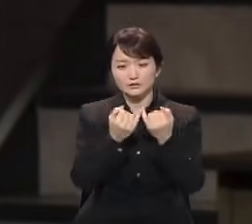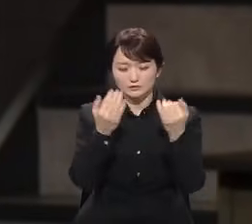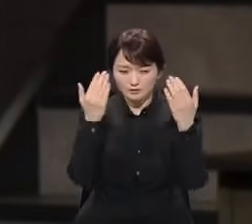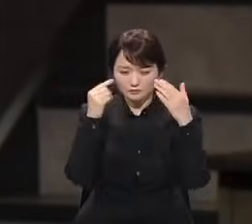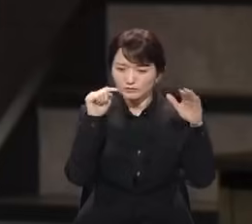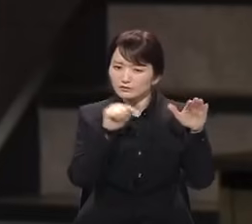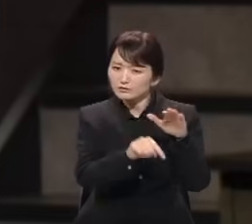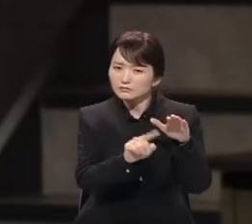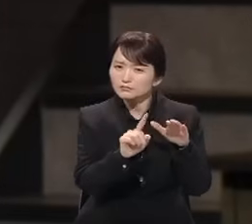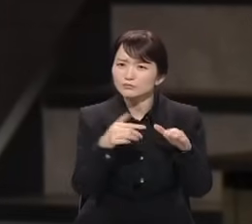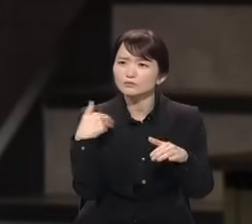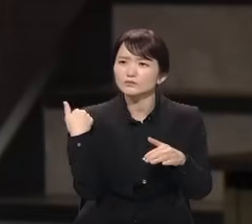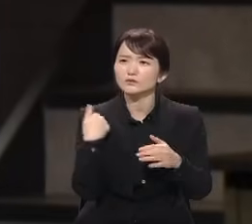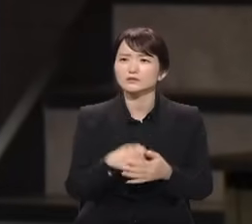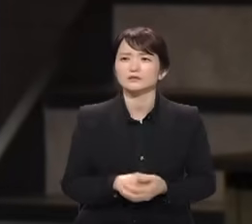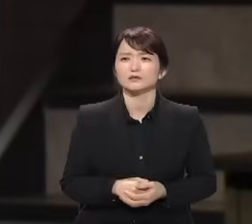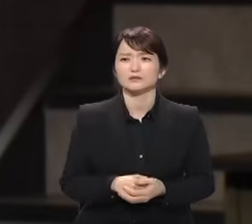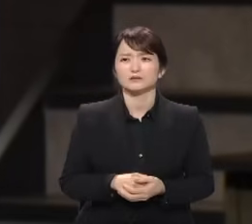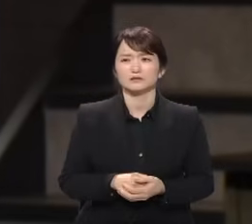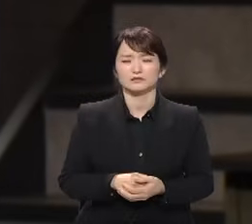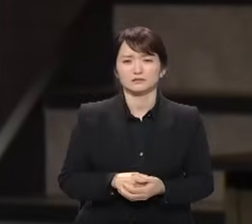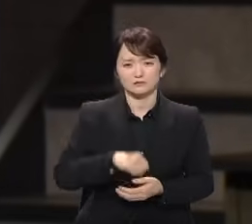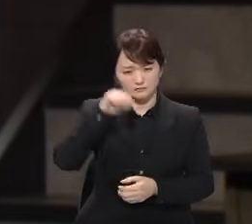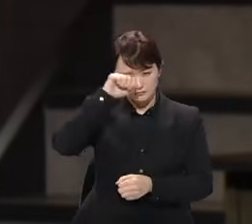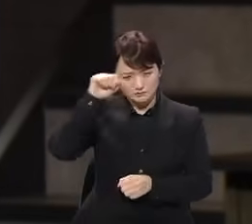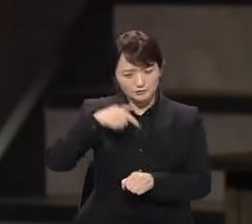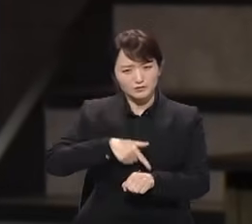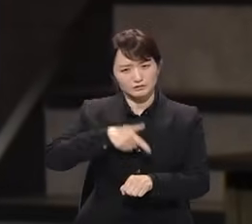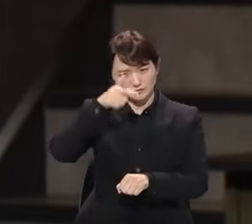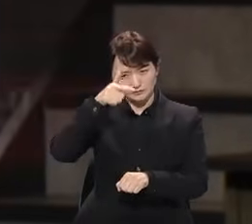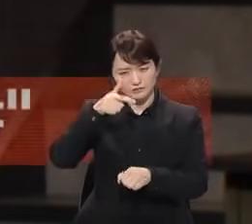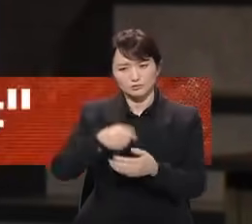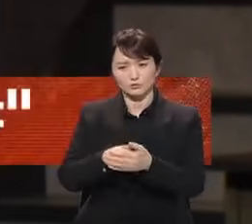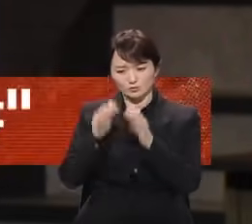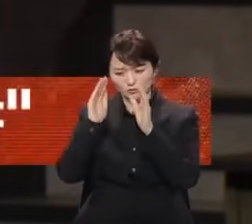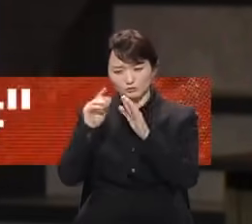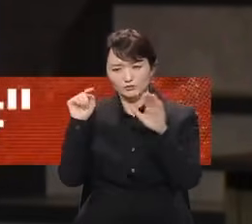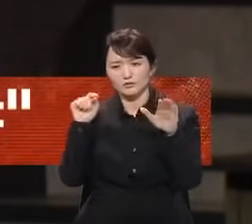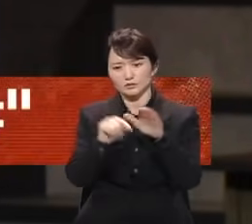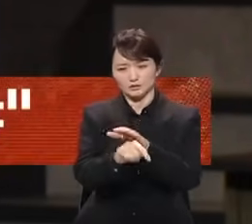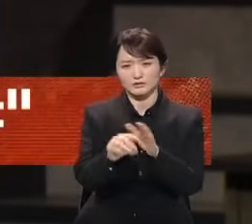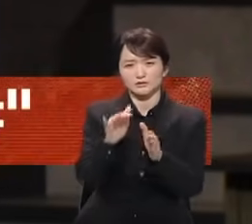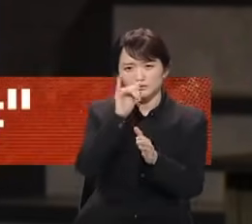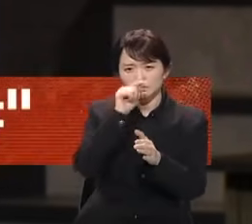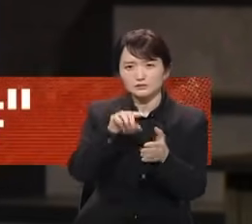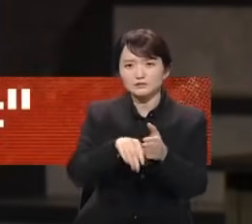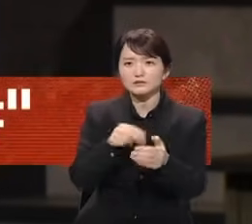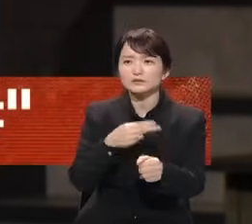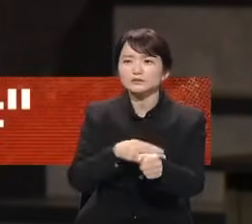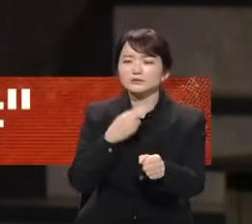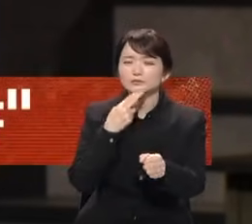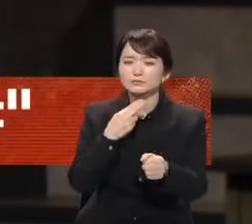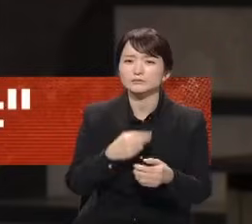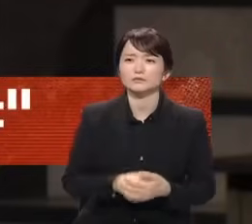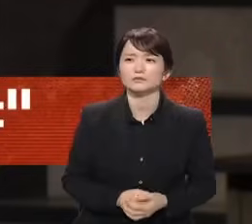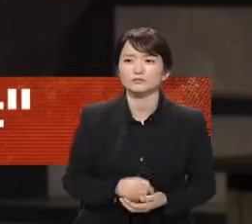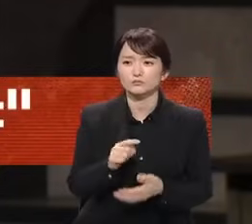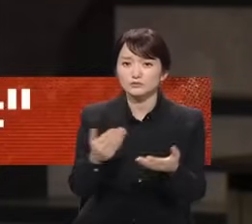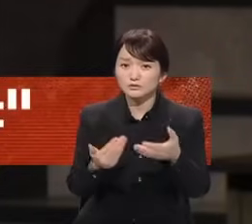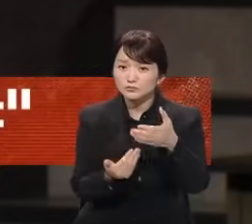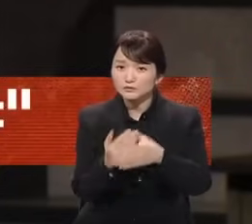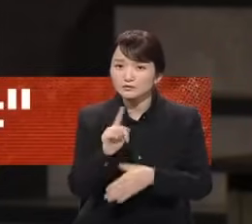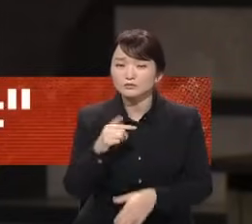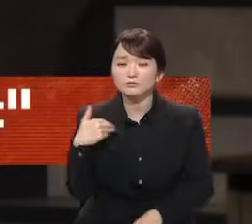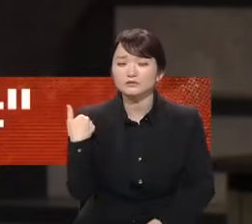6시 정도면 일찍 나와서 공부하는 여학생들이 있습니다. 네. 네, 그때는 선생님들도 안 나와 계실 수 있어요. 그랬다 무슨 일이라도 벌어지면 어떻게